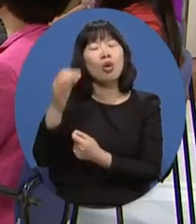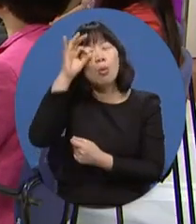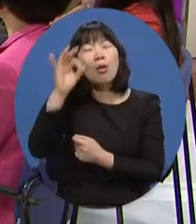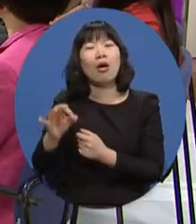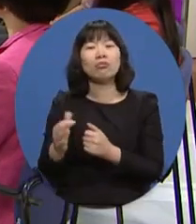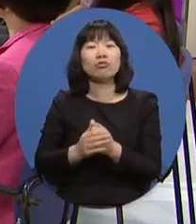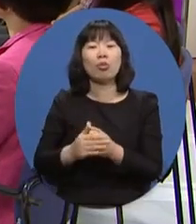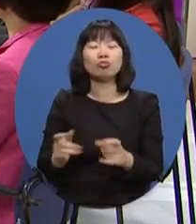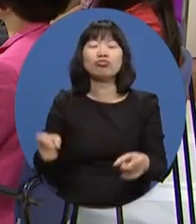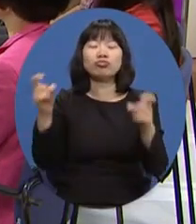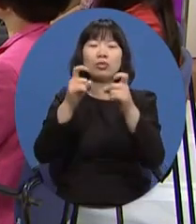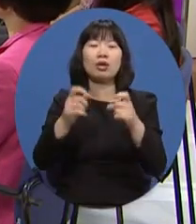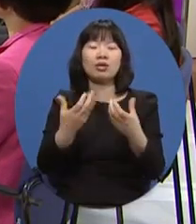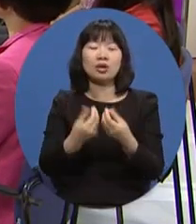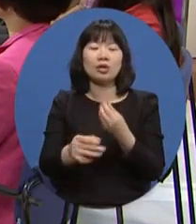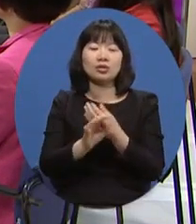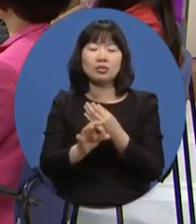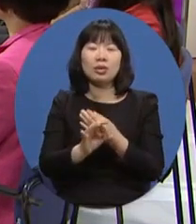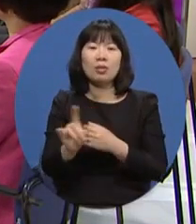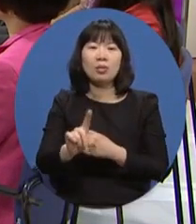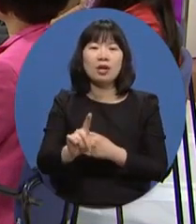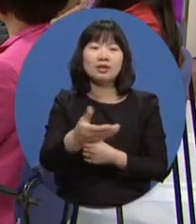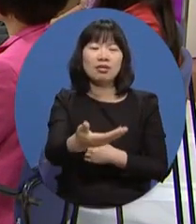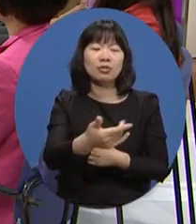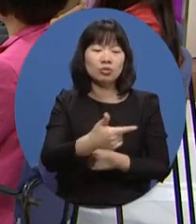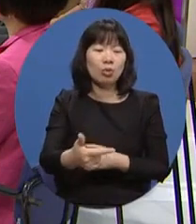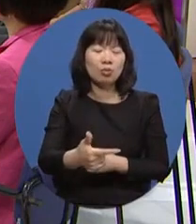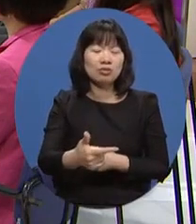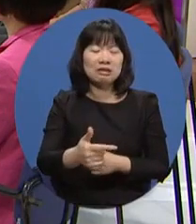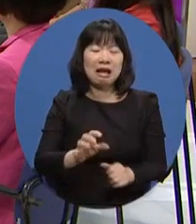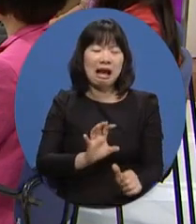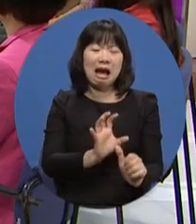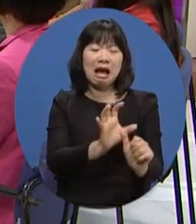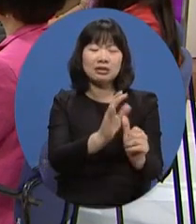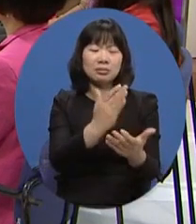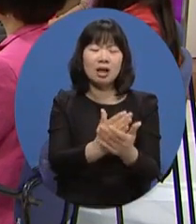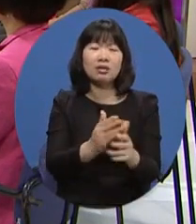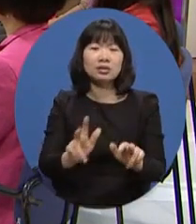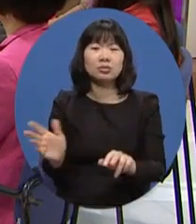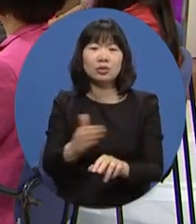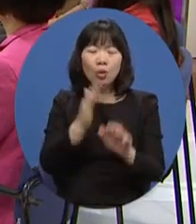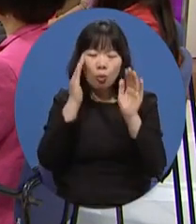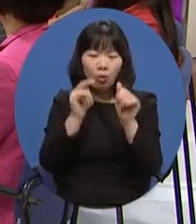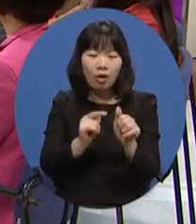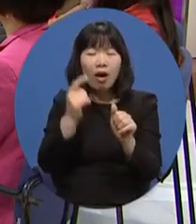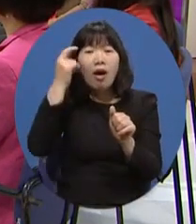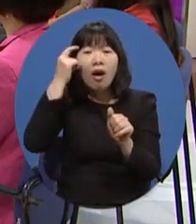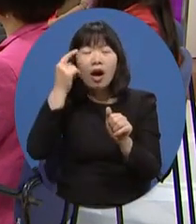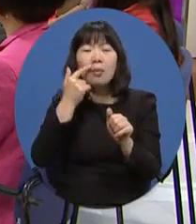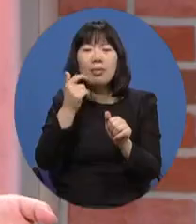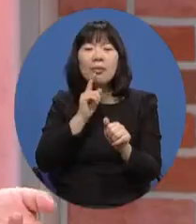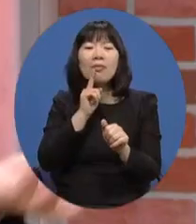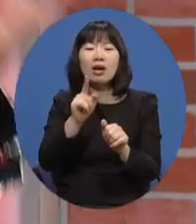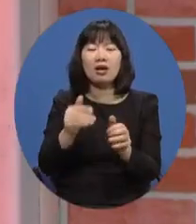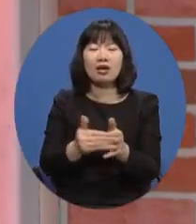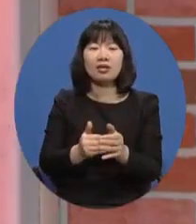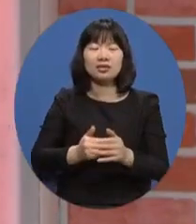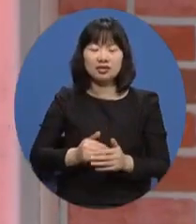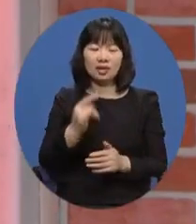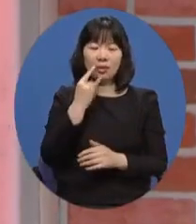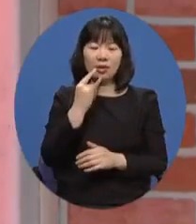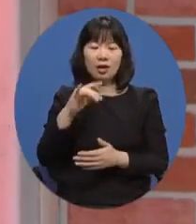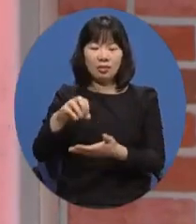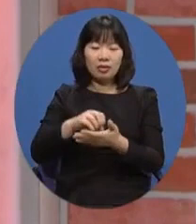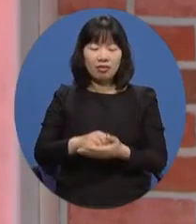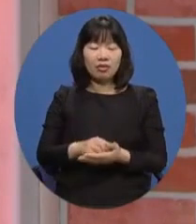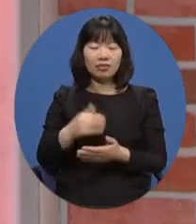싸워요. 그래서. 예. 네. 예를 들어 당신 너무 애 다그치지 마. 뭐 지금부터 공부를 시켜. 아빠들이 이렇게 얘기를 하면 엄마 그걸